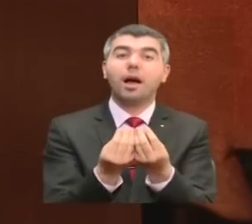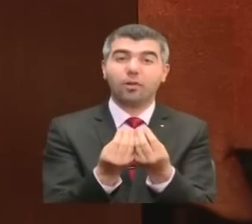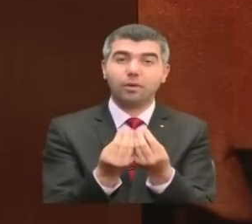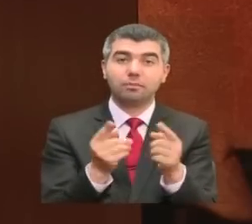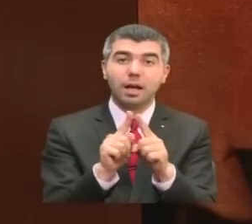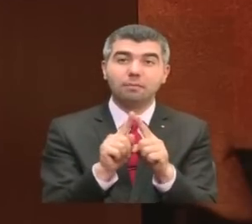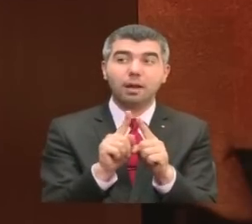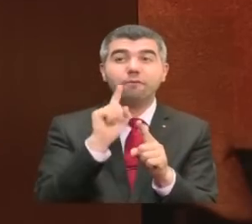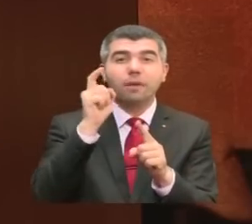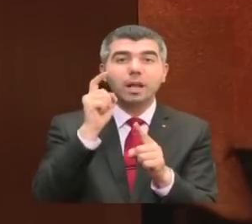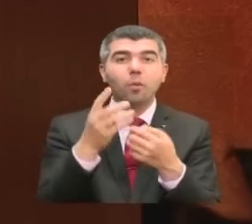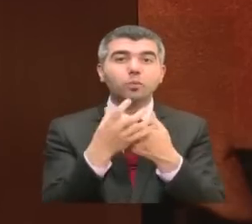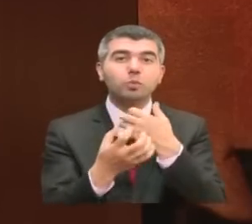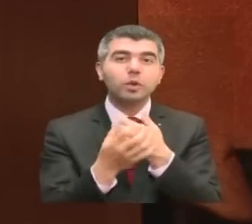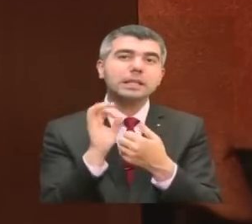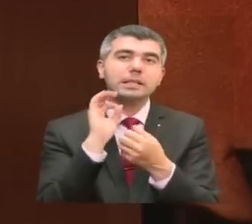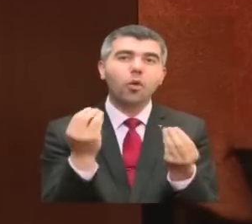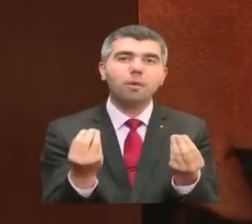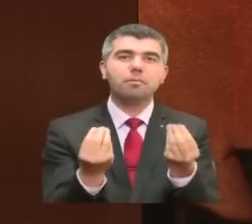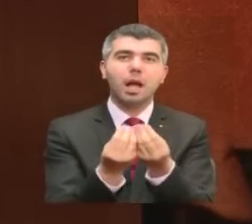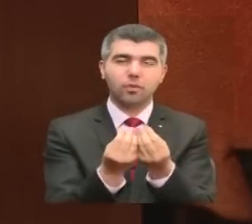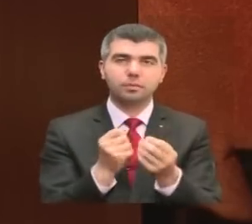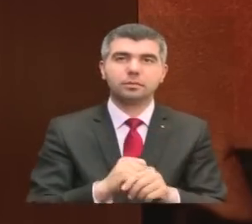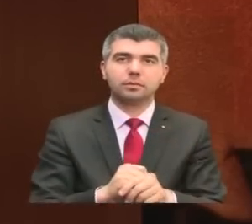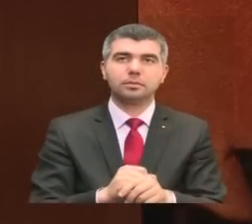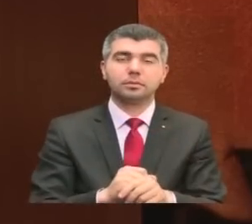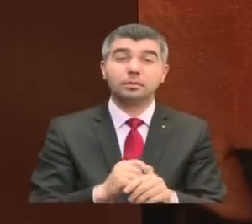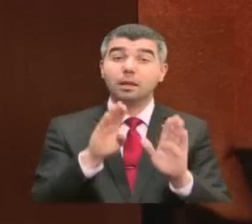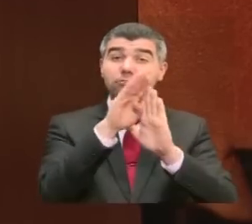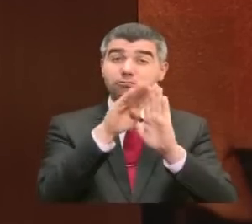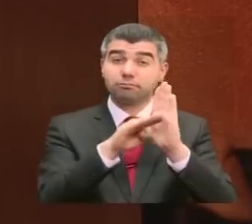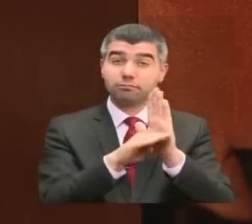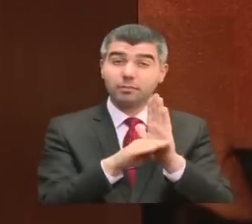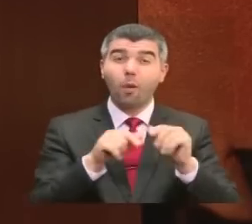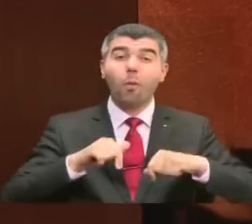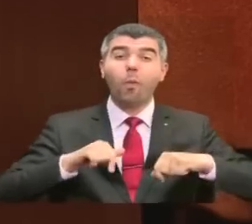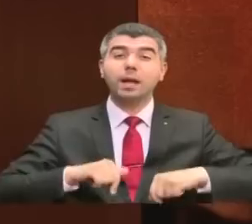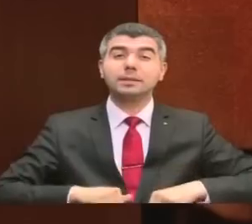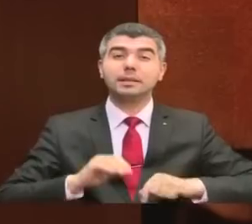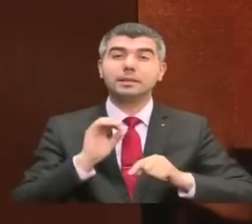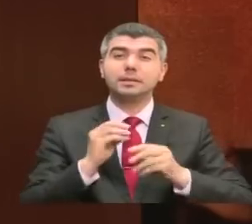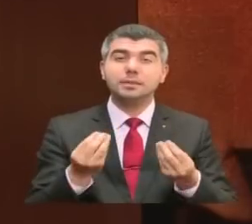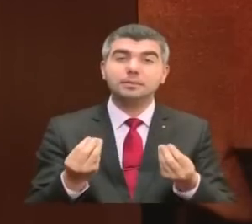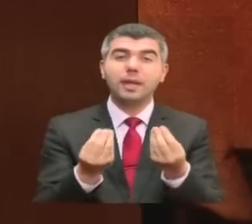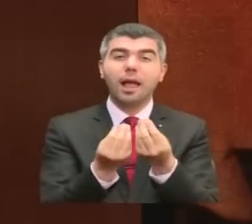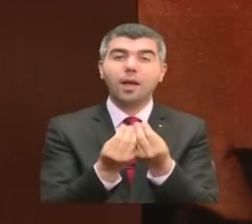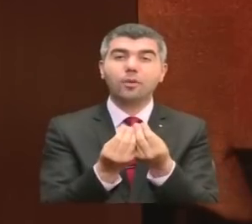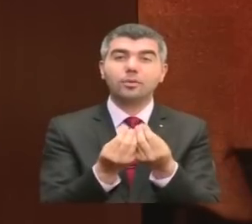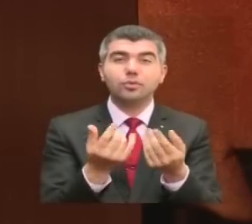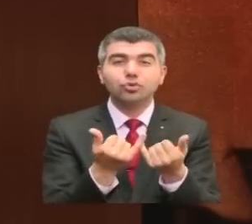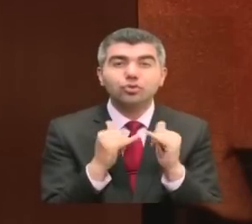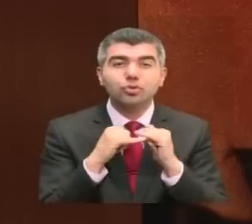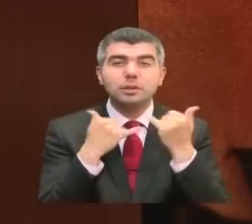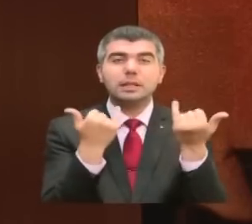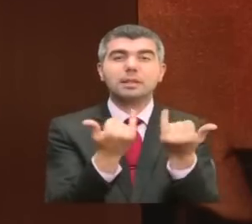الاشتراك المتعلقه بهما تفعيلا لهذا المقتضى اللجنه الوزاريه تدارست لقياده اصلاح منظومه التغطيه الصحيه